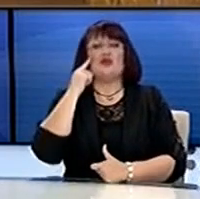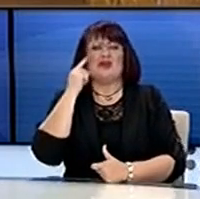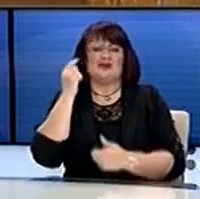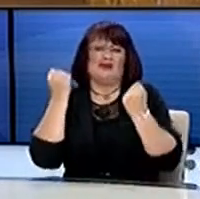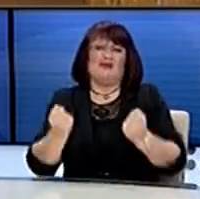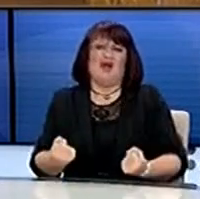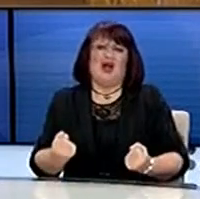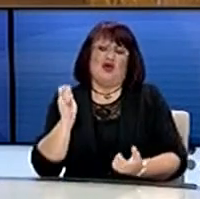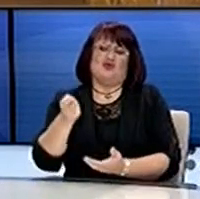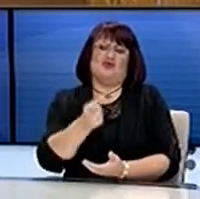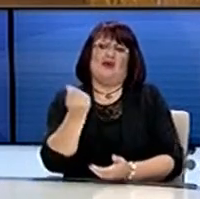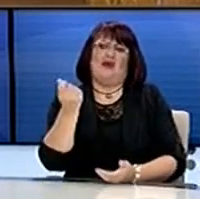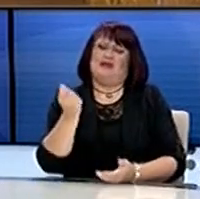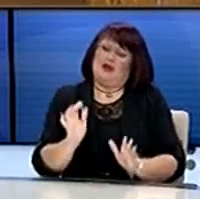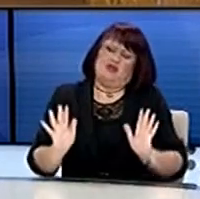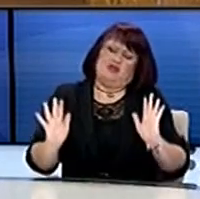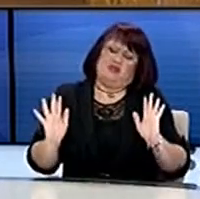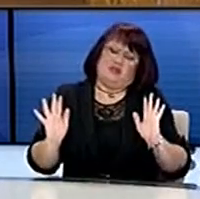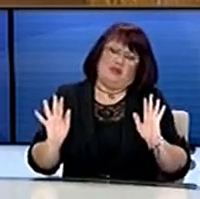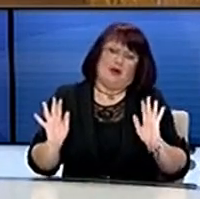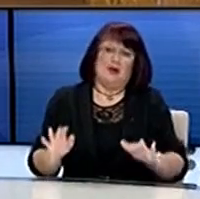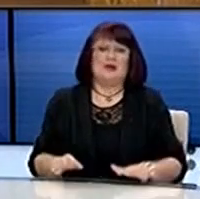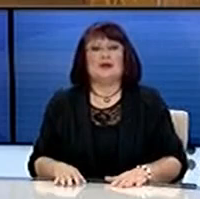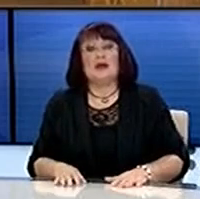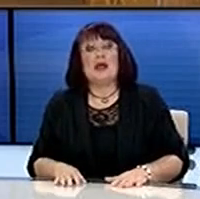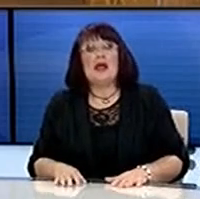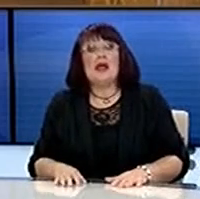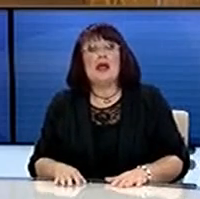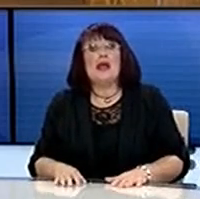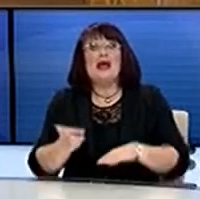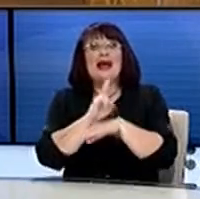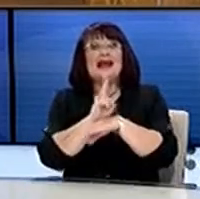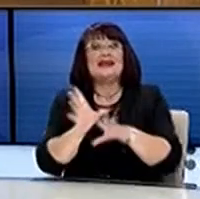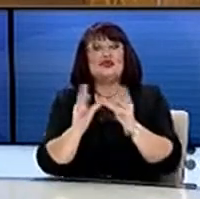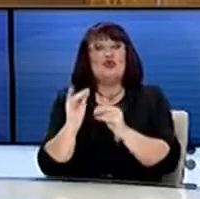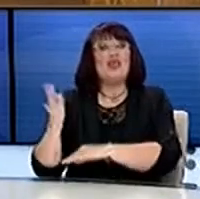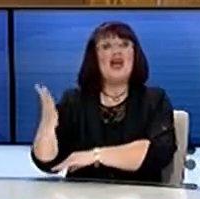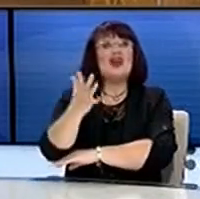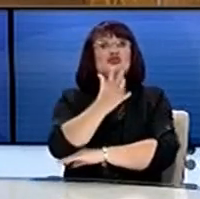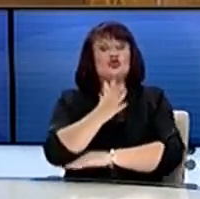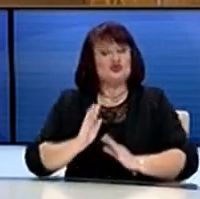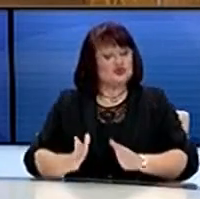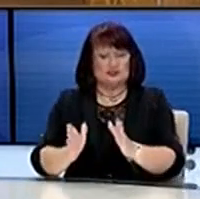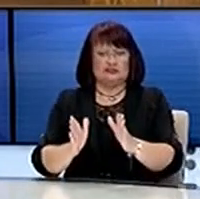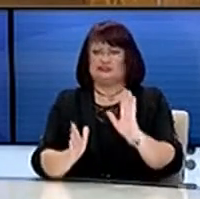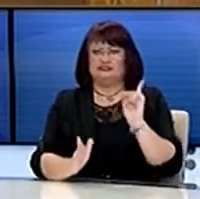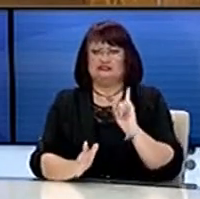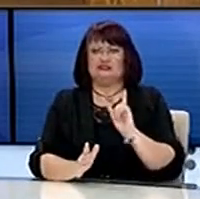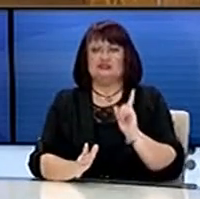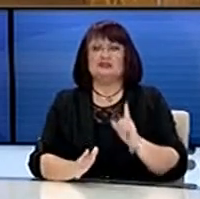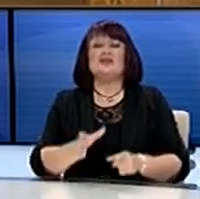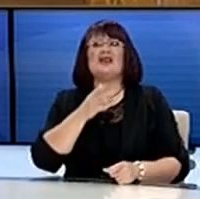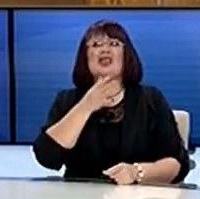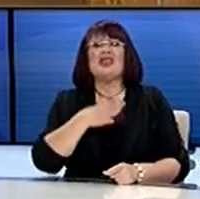βαρύδι στον κρατικό προϋπολογισμό. Δεν προχωρήσατε τους αστικούς χάρτες, γιατί θέλετε να διατηρείτε ένα